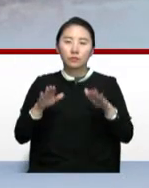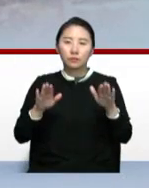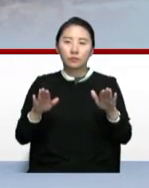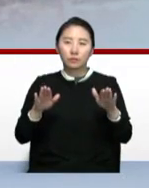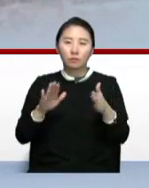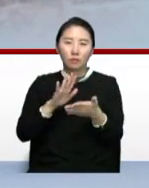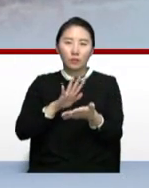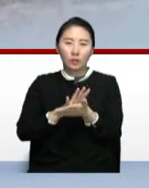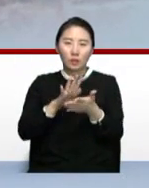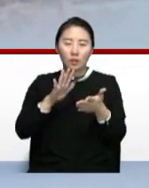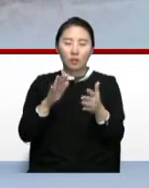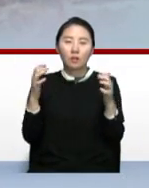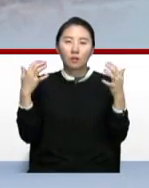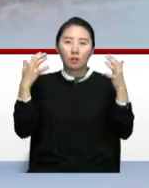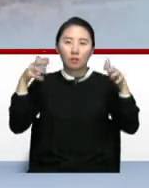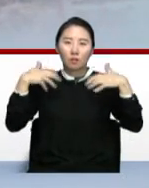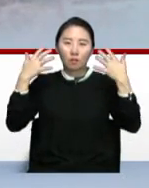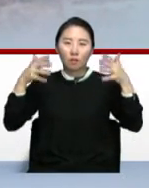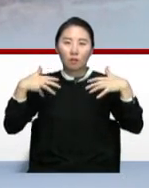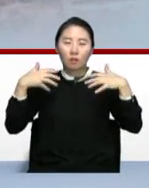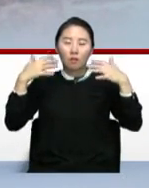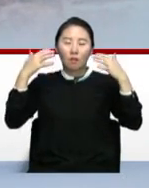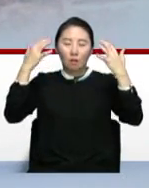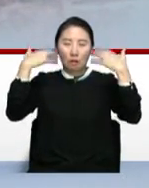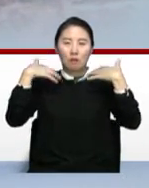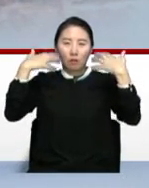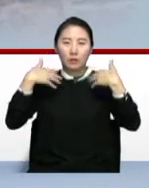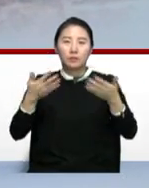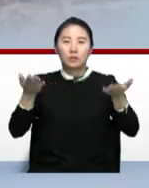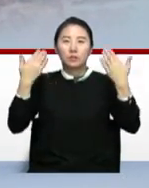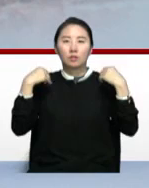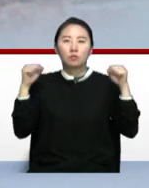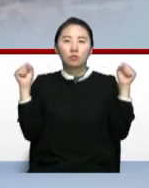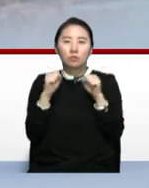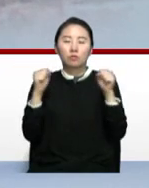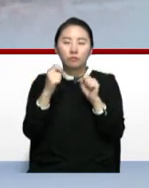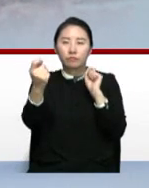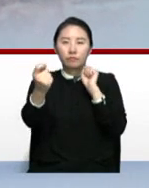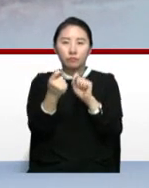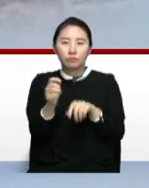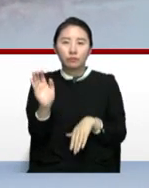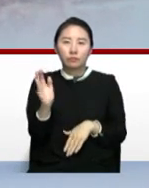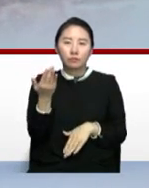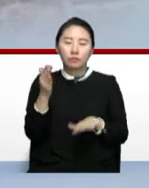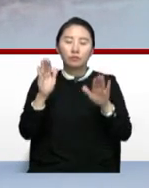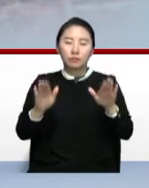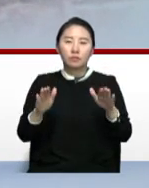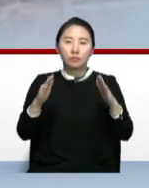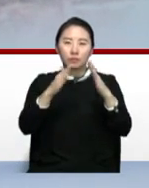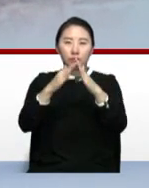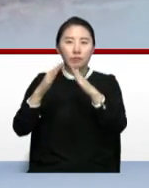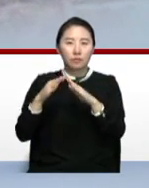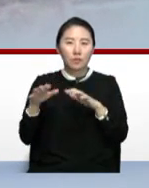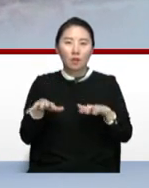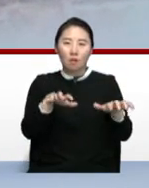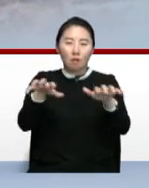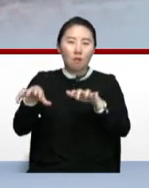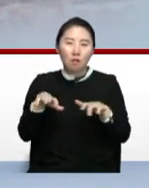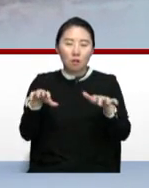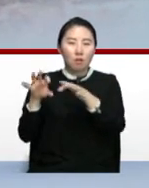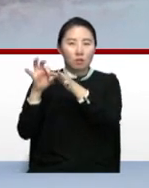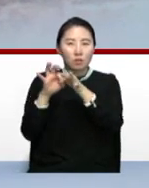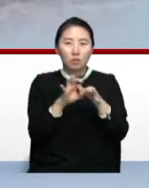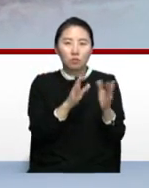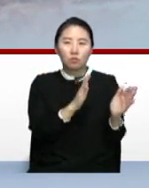올해 유난히 뜨거웠던 여름이 지나고 어느새 겨울이 성큼 다가왔습니다. 요즘 집집마다 김장도 하고 겨울 준비가